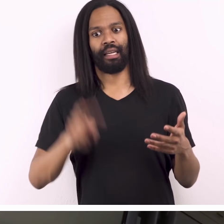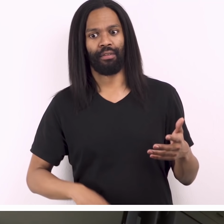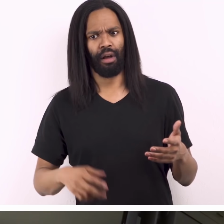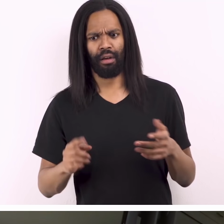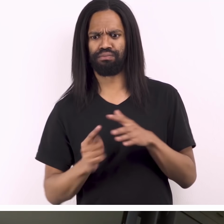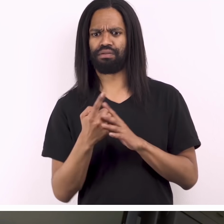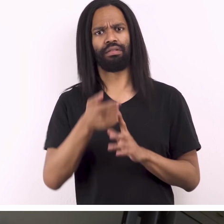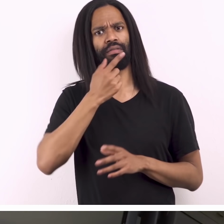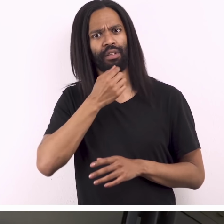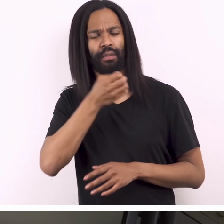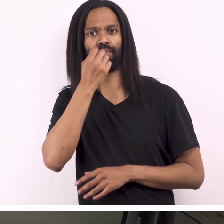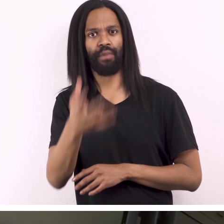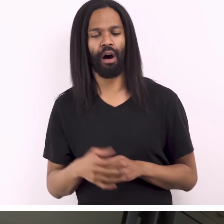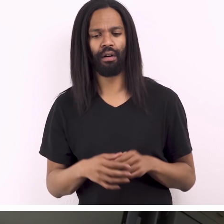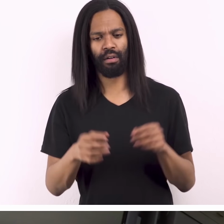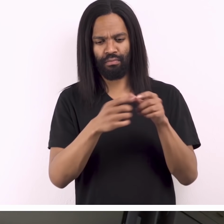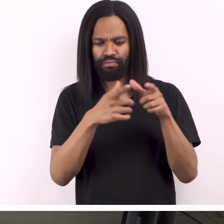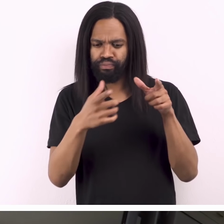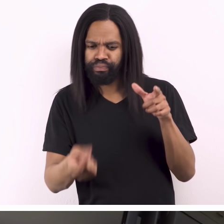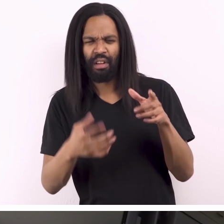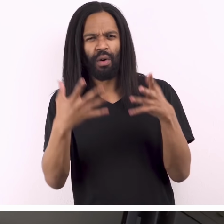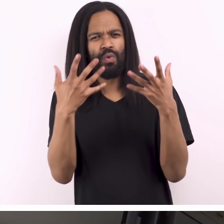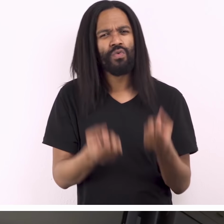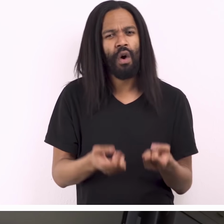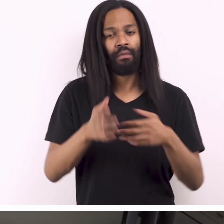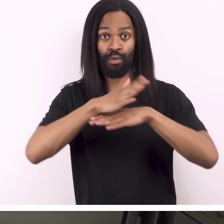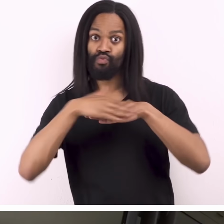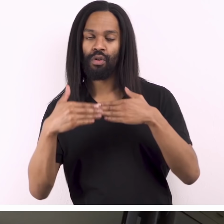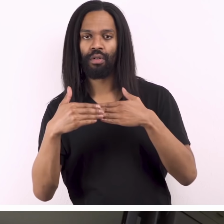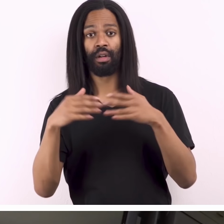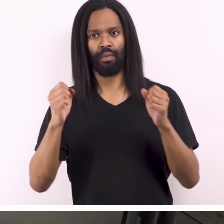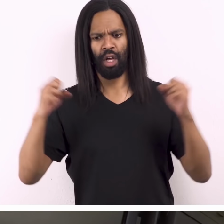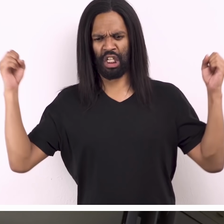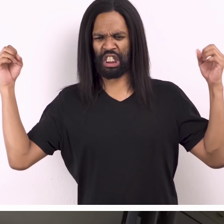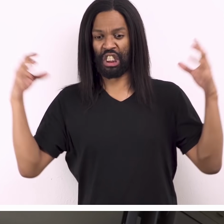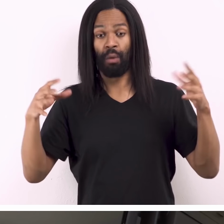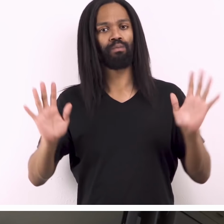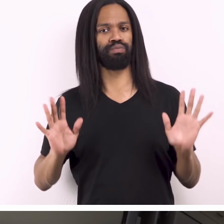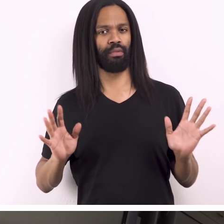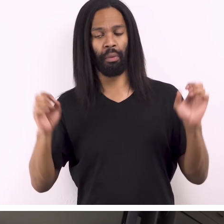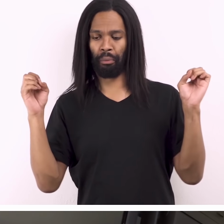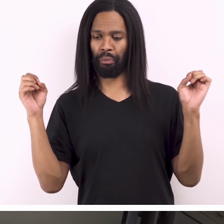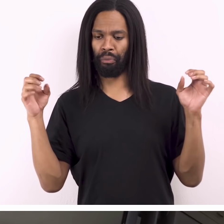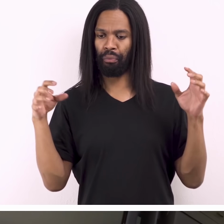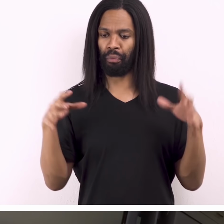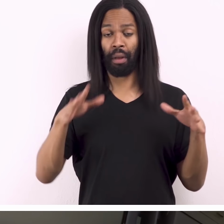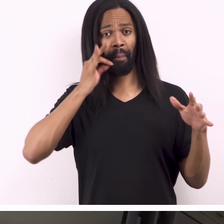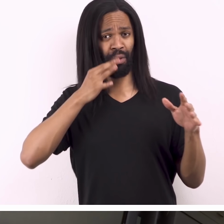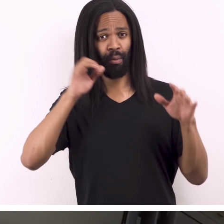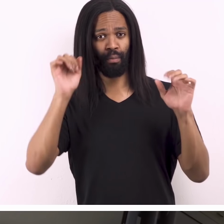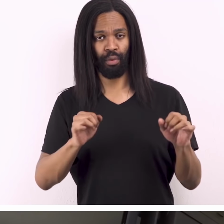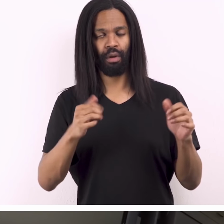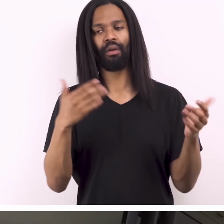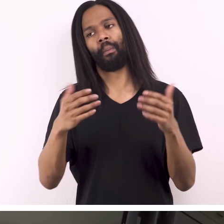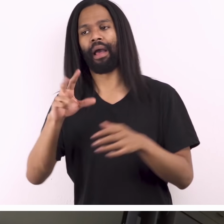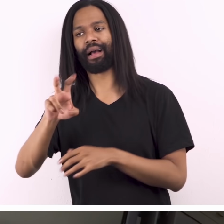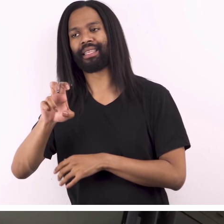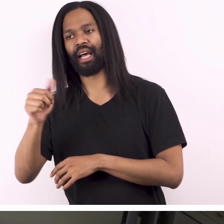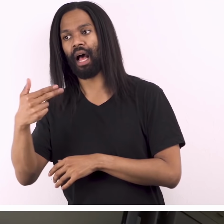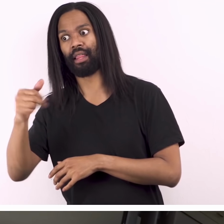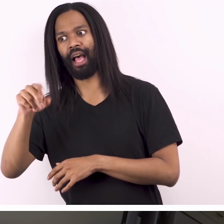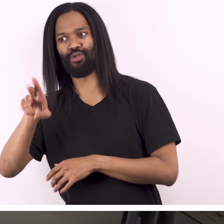surtout, il s'accommode d'une exposition faible. Il n'aime pas être trop à la lumière. Lui, par contre, il n'aime pas beaucoup. C'est pas comme un Xanadu qui vraiment lui a besoin de